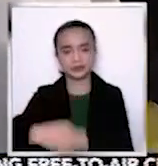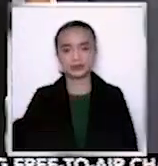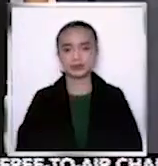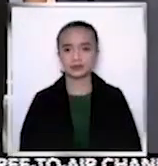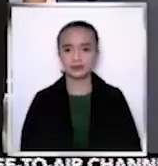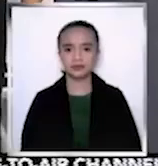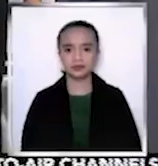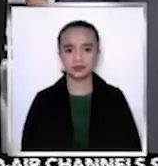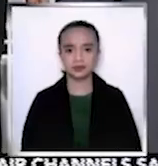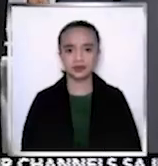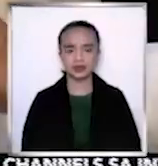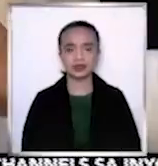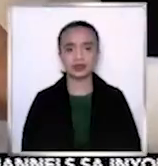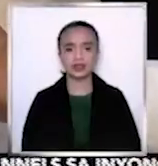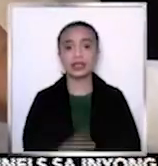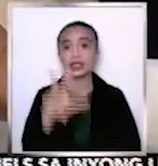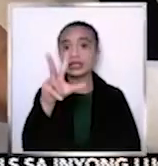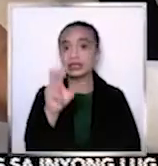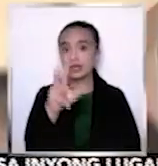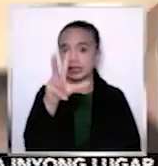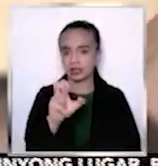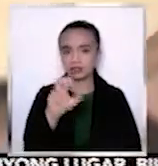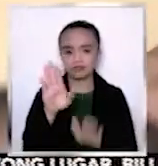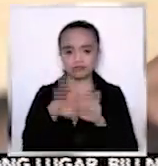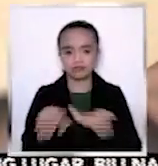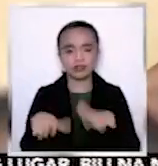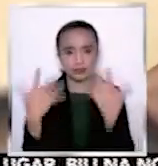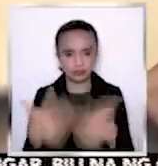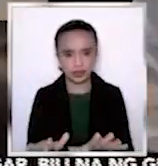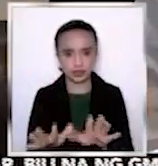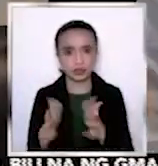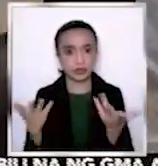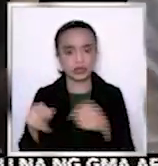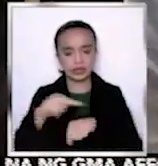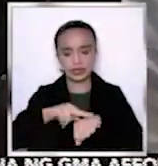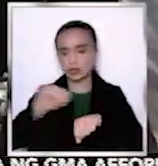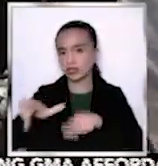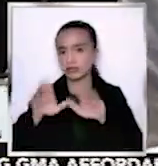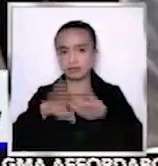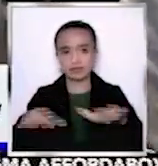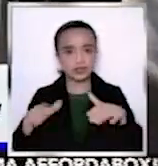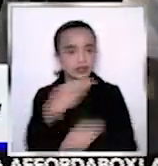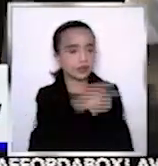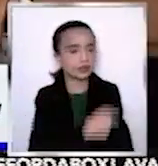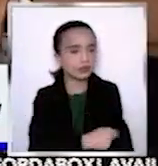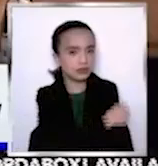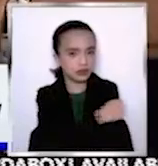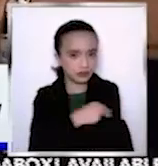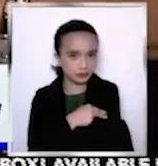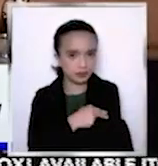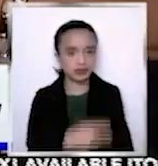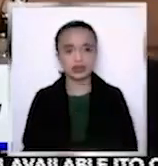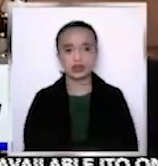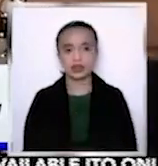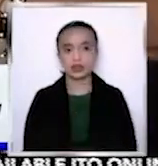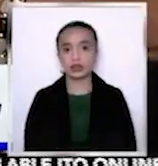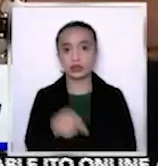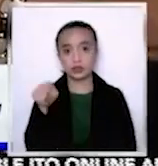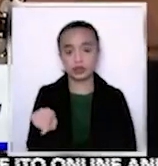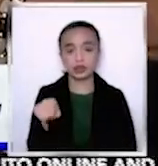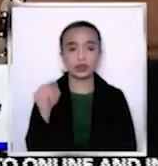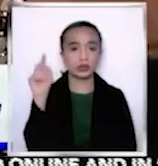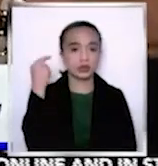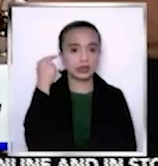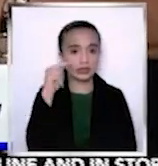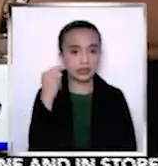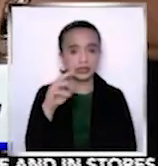Nasa 300 bata naman ang binakunahan sa National Children's Hospital ngayong araw. Mismo ang 10 taong gulang na pamangkin ni Vaccine Czar Carlito Galvez